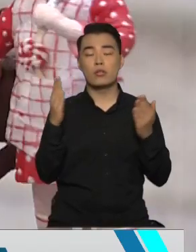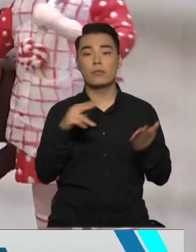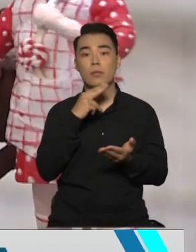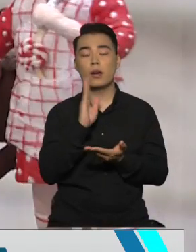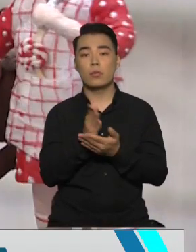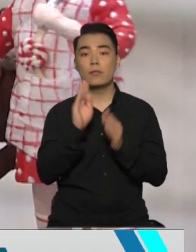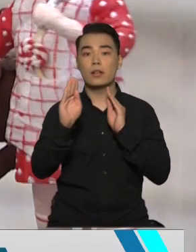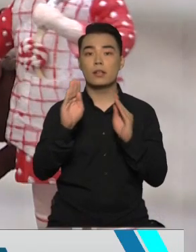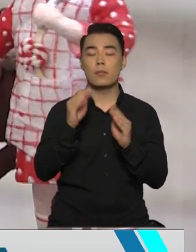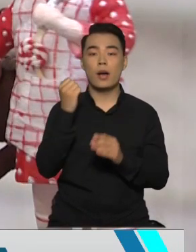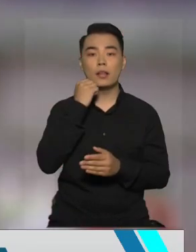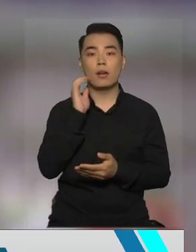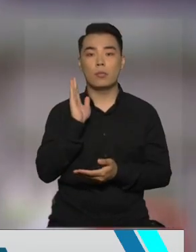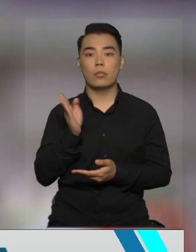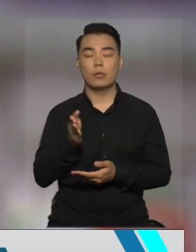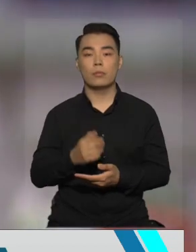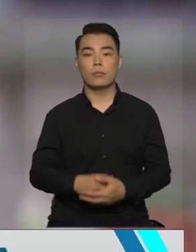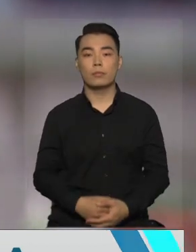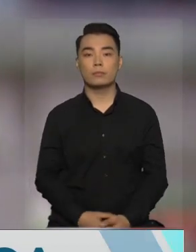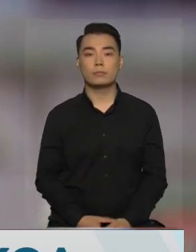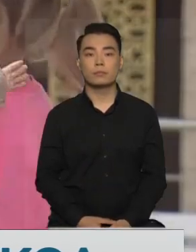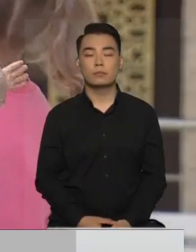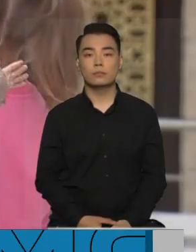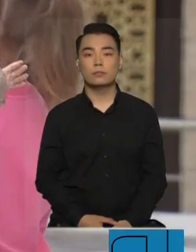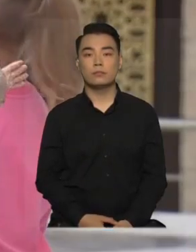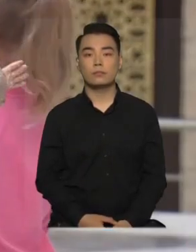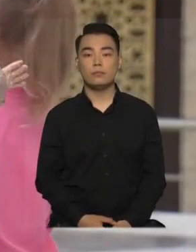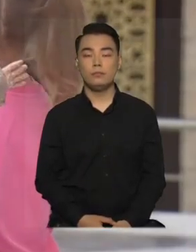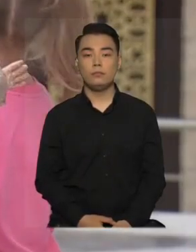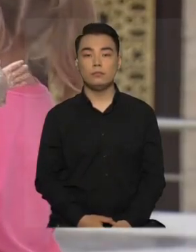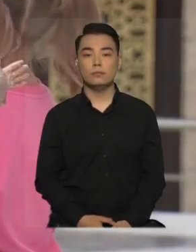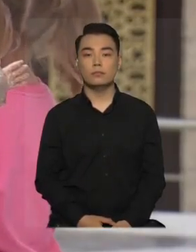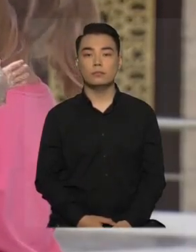международной выставки в Москве. Айман Каймульдина, Ерик Керимкулов, Жабек Жола, Алматы.